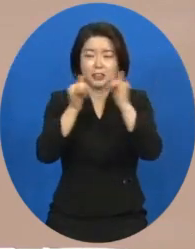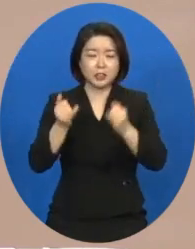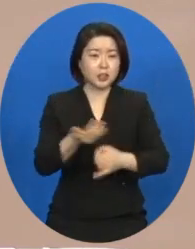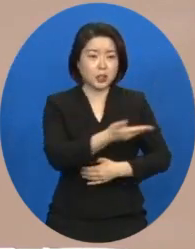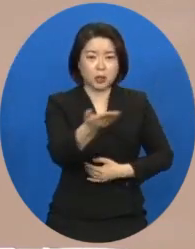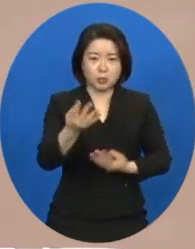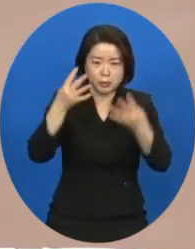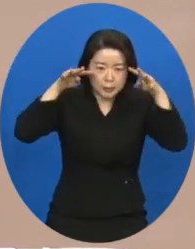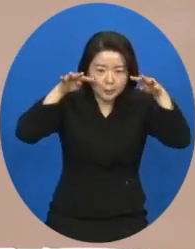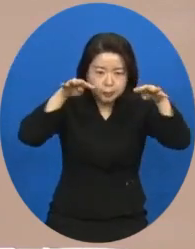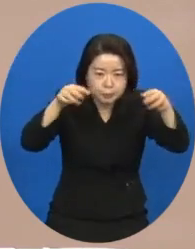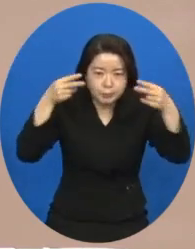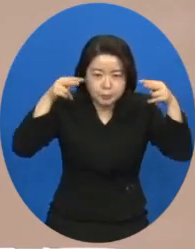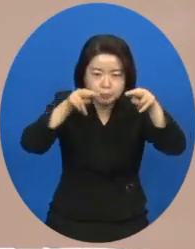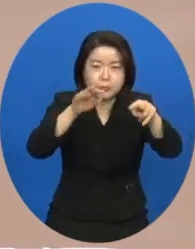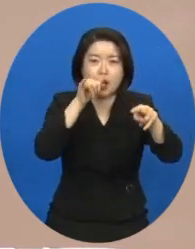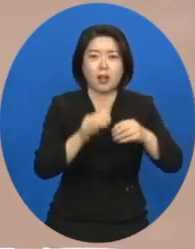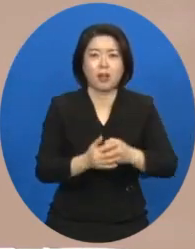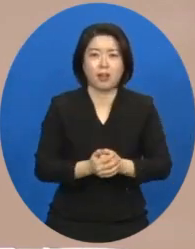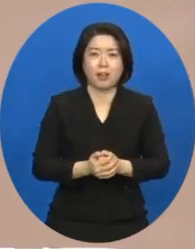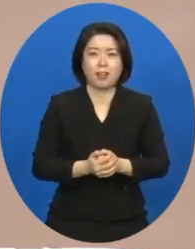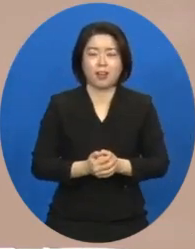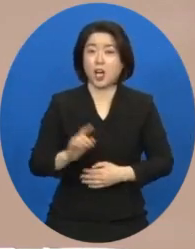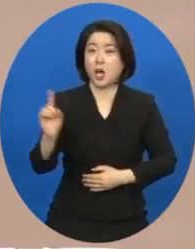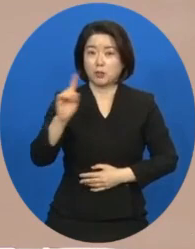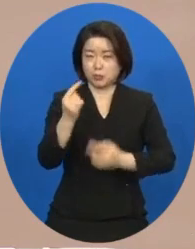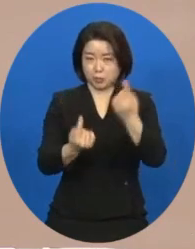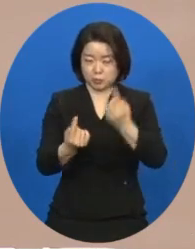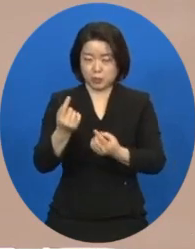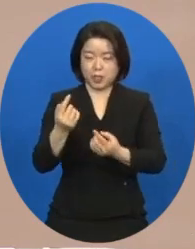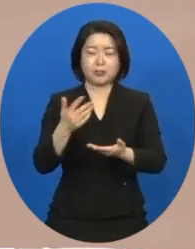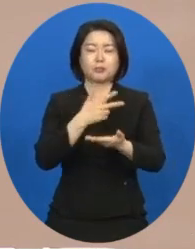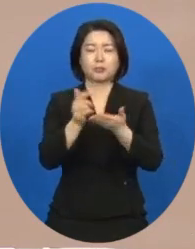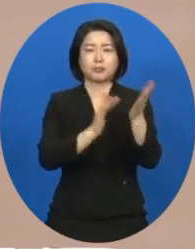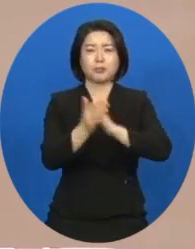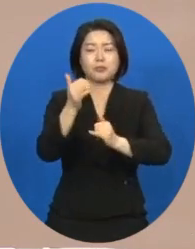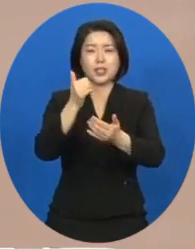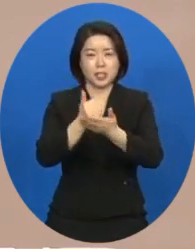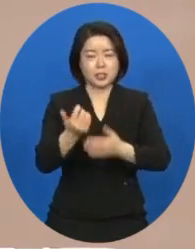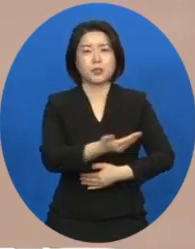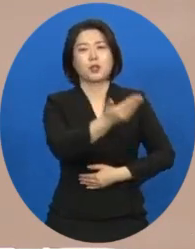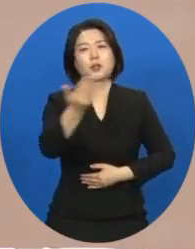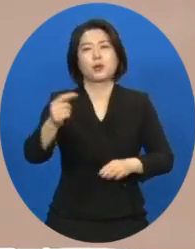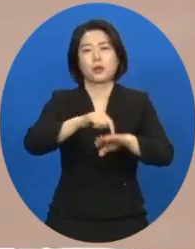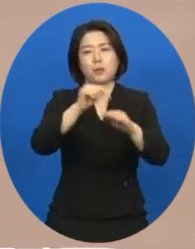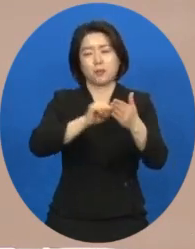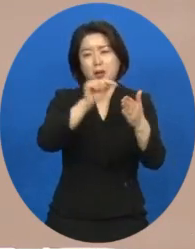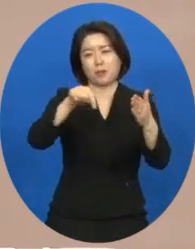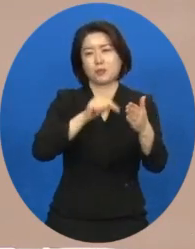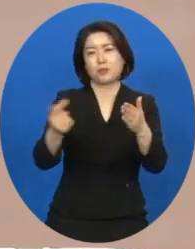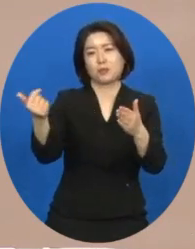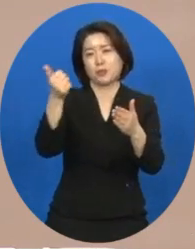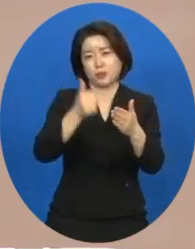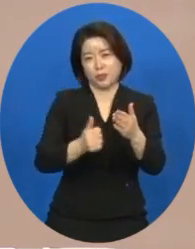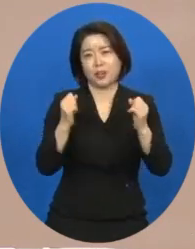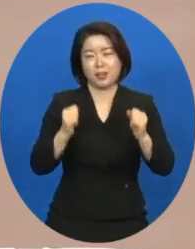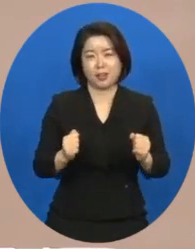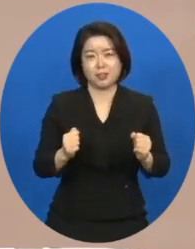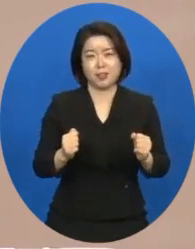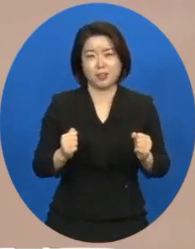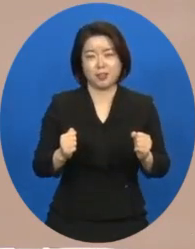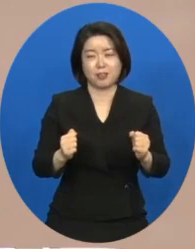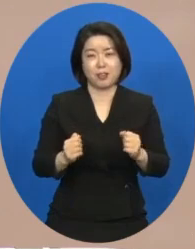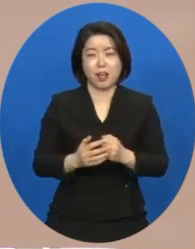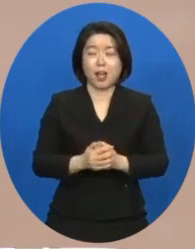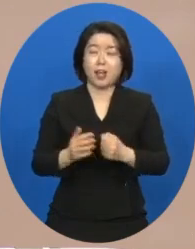있어요. 그리고 무엇보다 주 예수님께서 여러분의 마음에 계세요. 이게